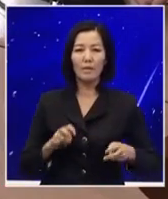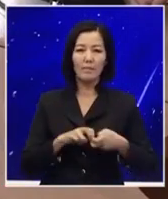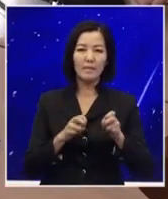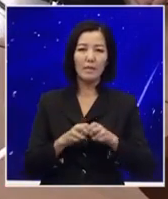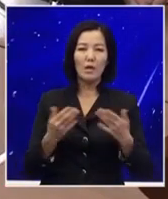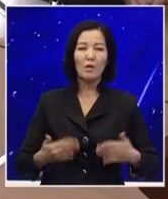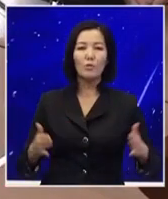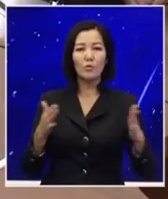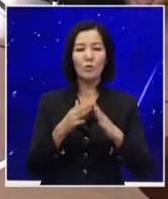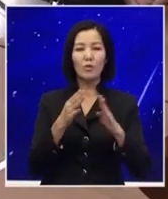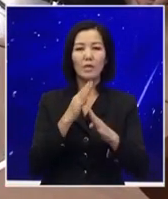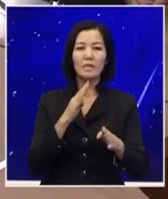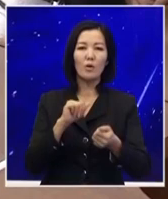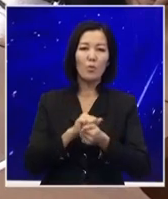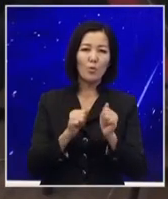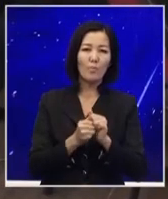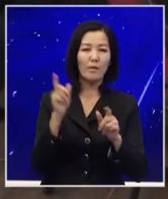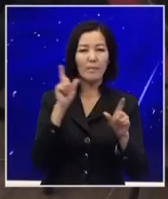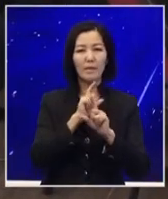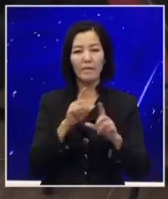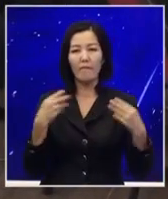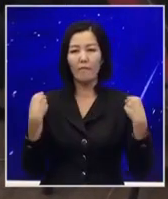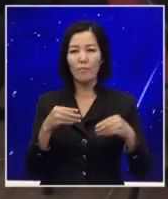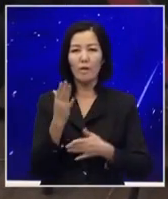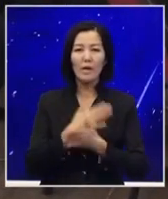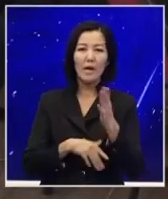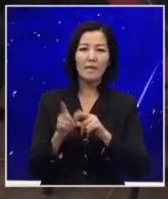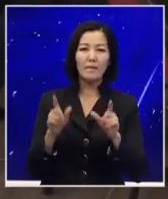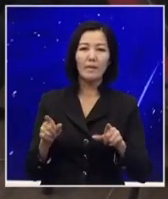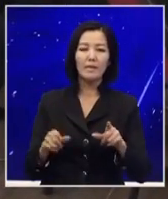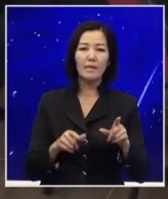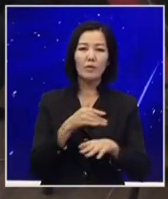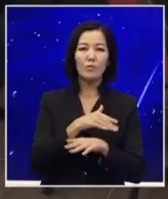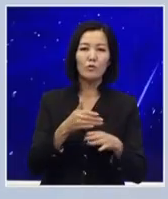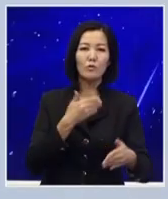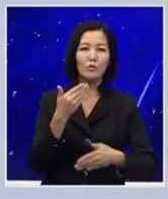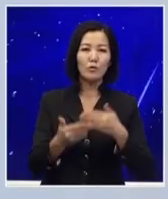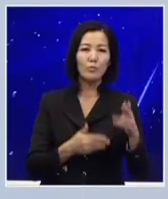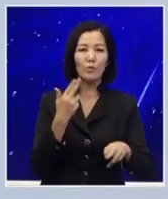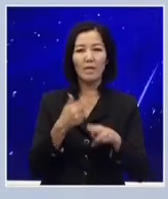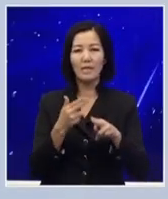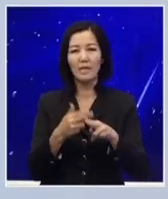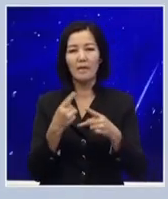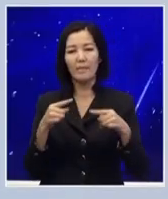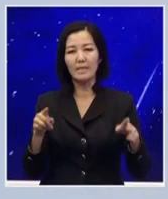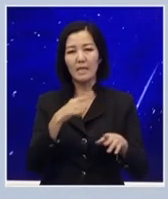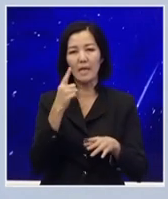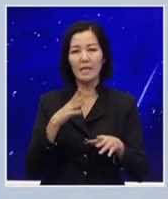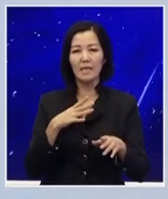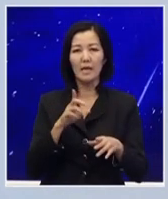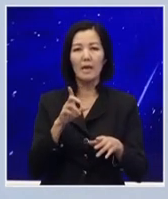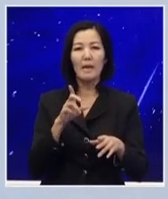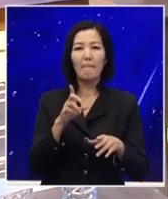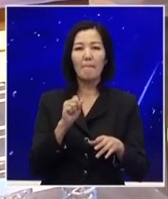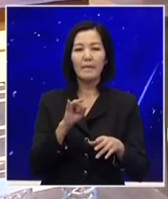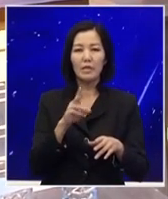мәселелер болды. Тұрғын үй кезегі, көмір, мектеп формасы, мүмкіндігі шектеулі азаматтардың көшеде жүріп тұруы кедергілері және тағы басқа